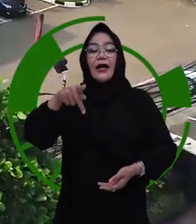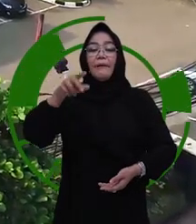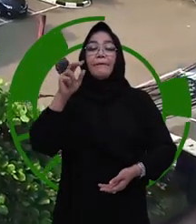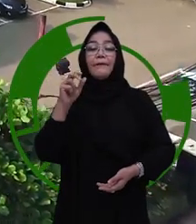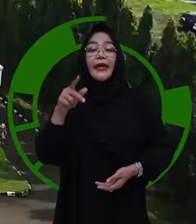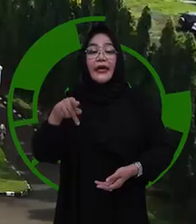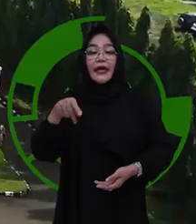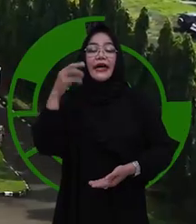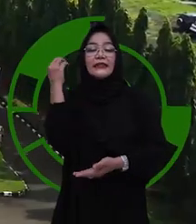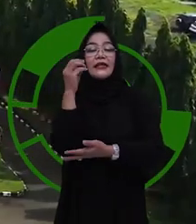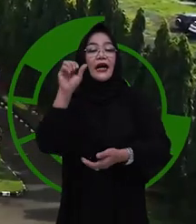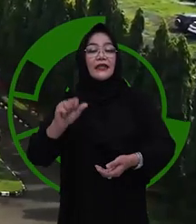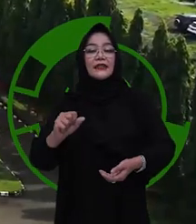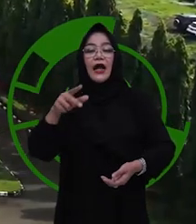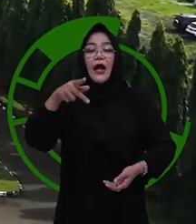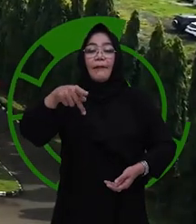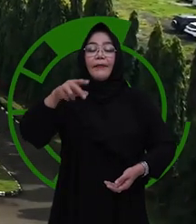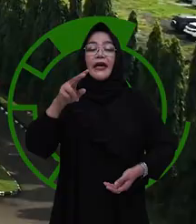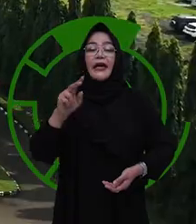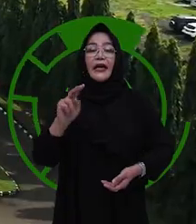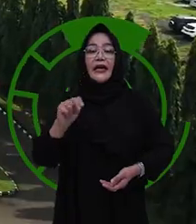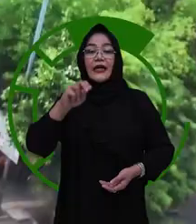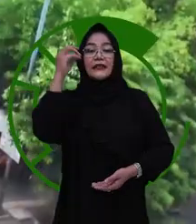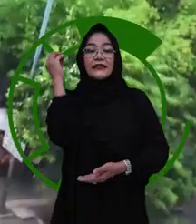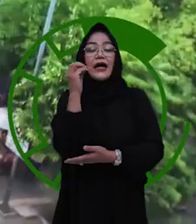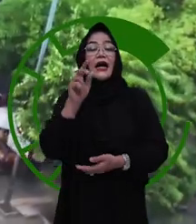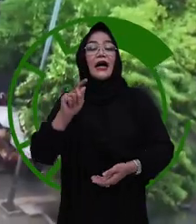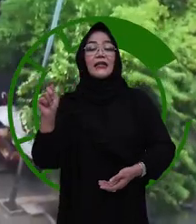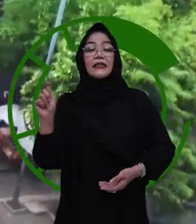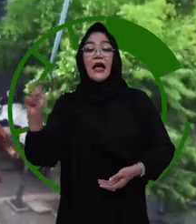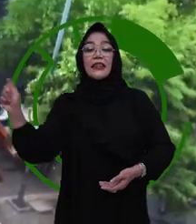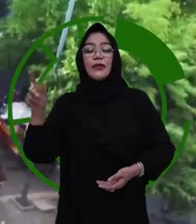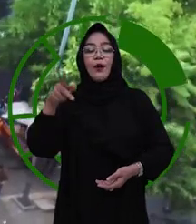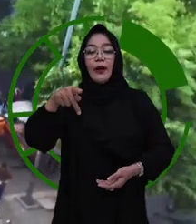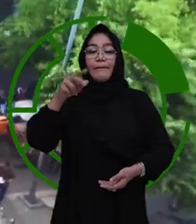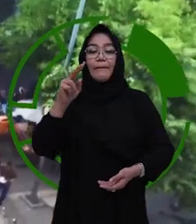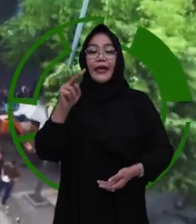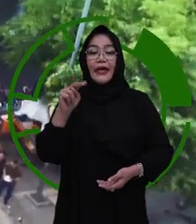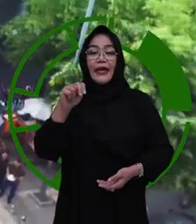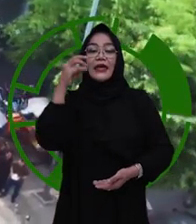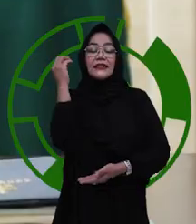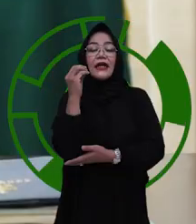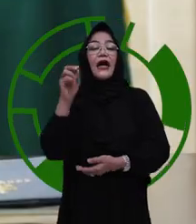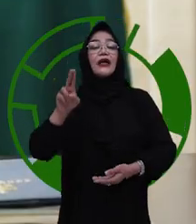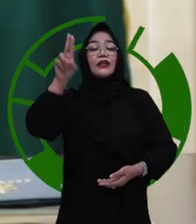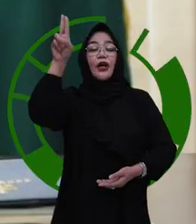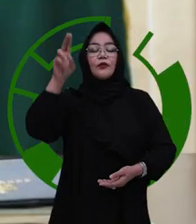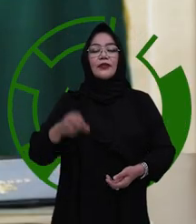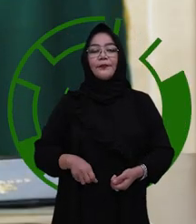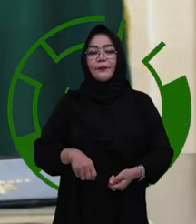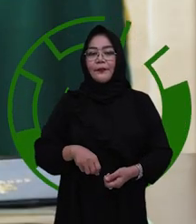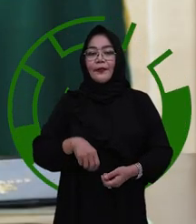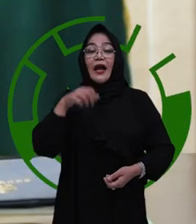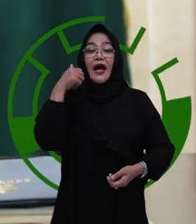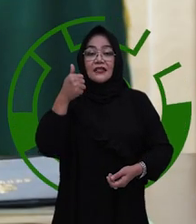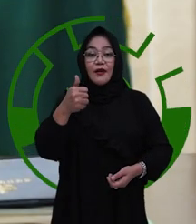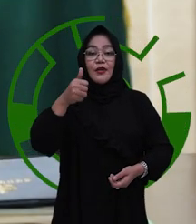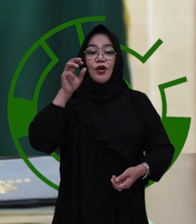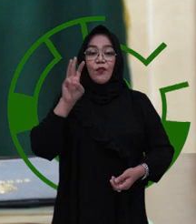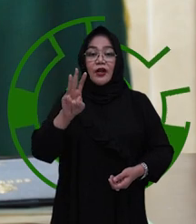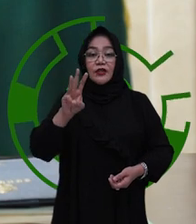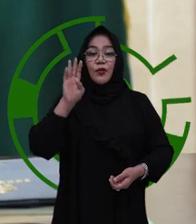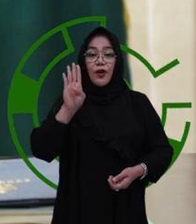Jakarta Selatan, Pengadilan Negeri Jakarta Timur, Pengadilan Negeri Jakarta Utara. Assalamualaikum